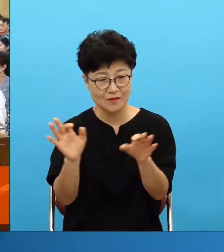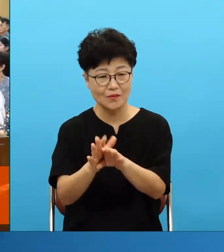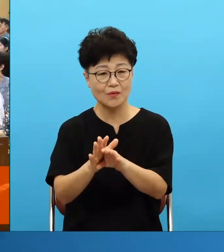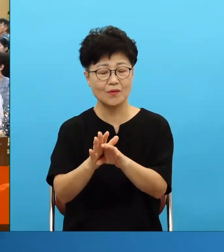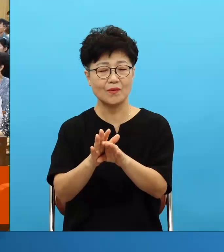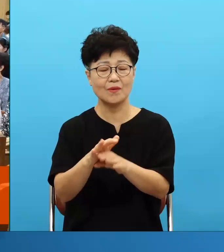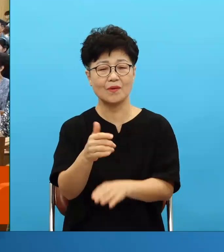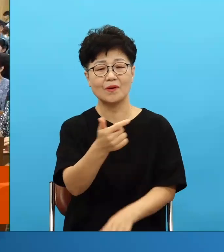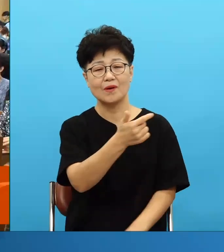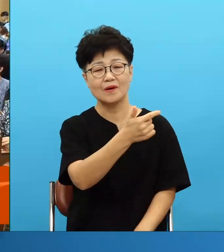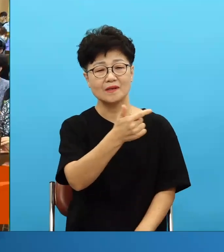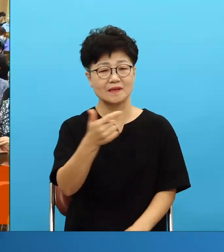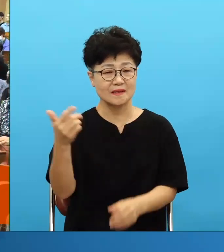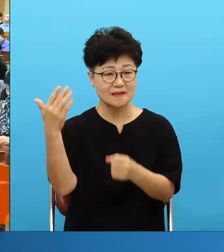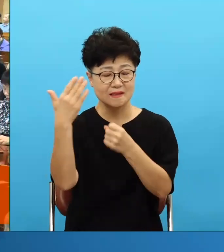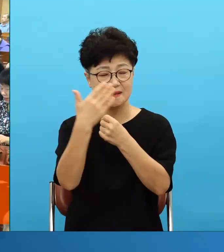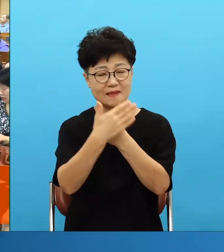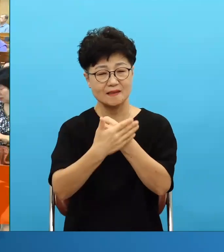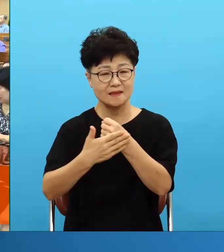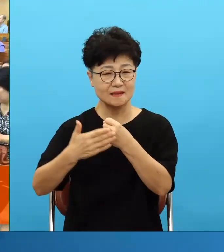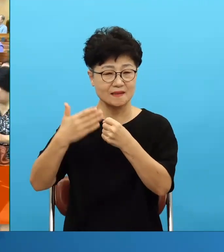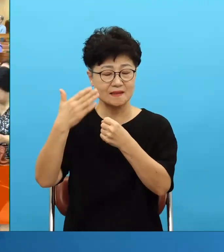사라지고 크신